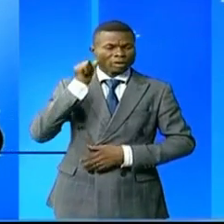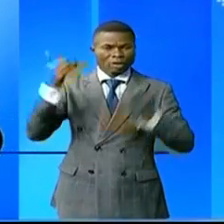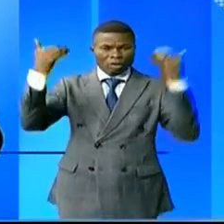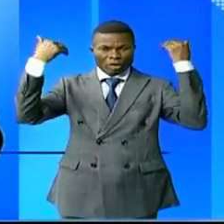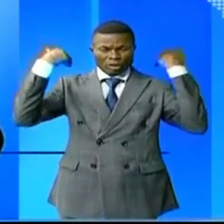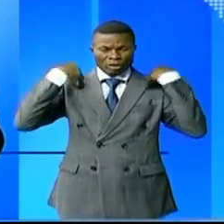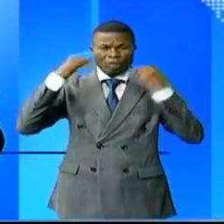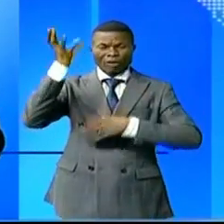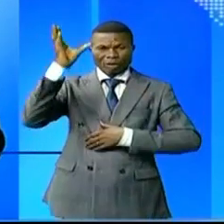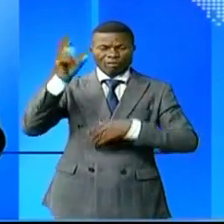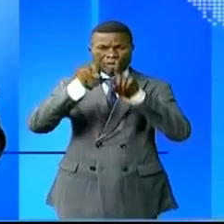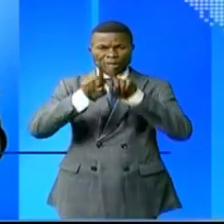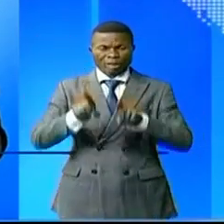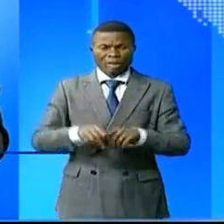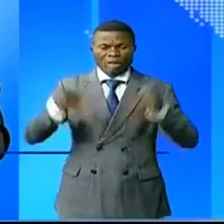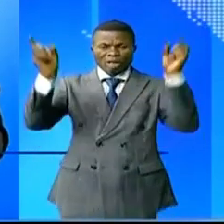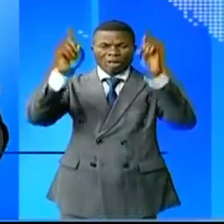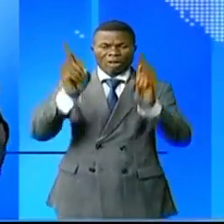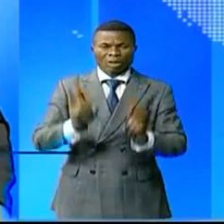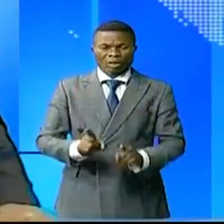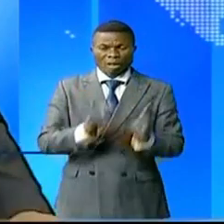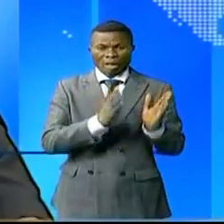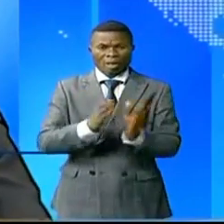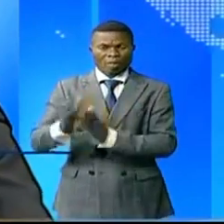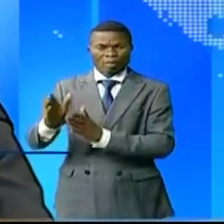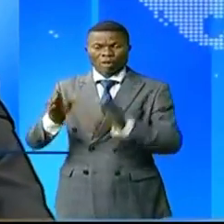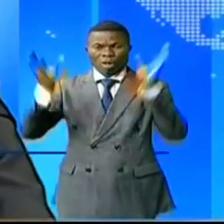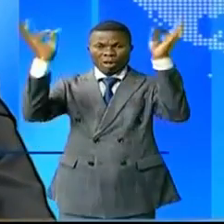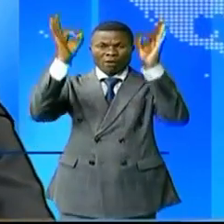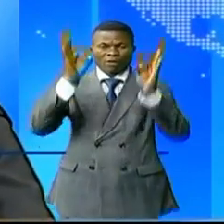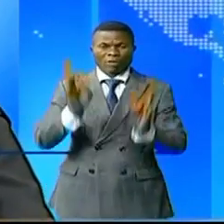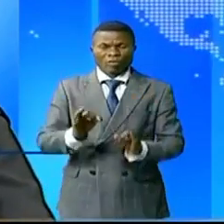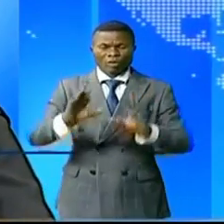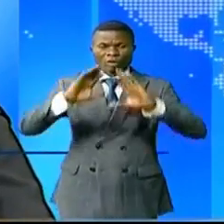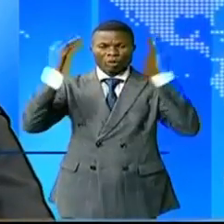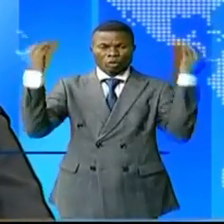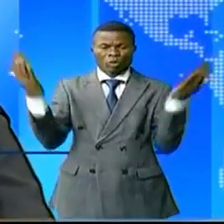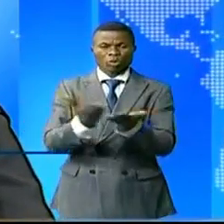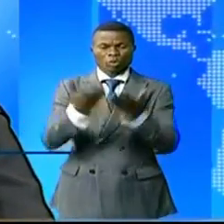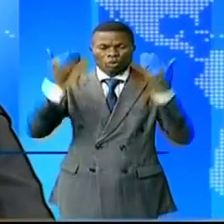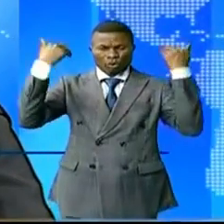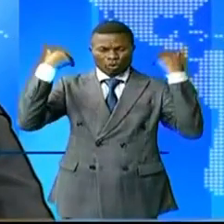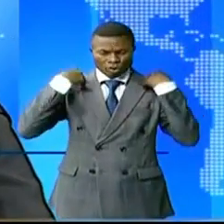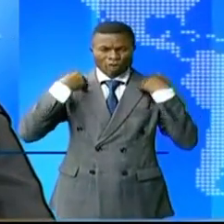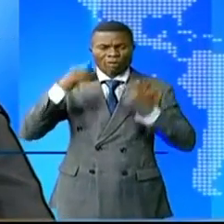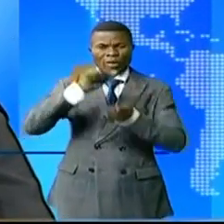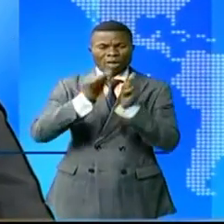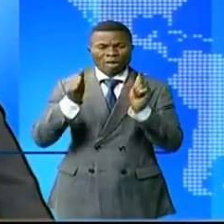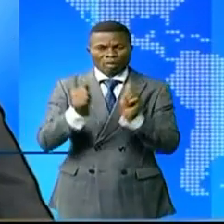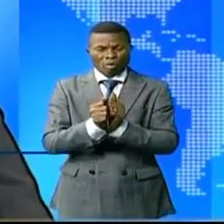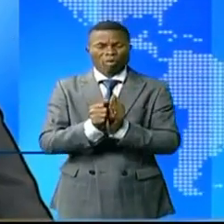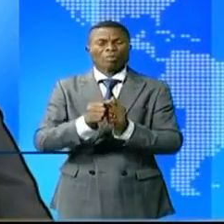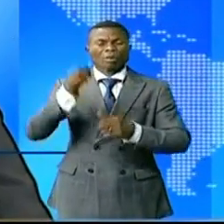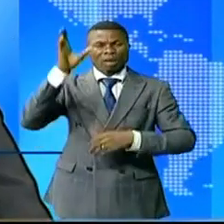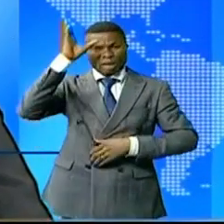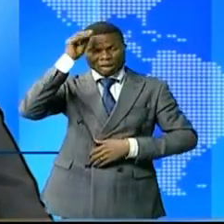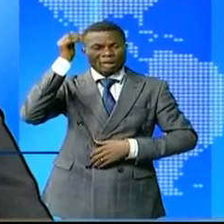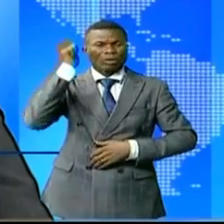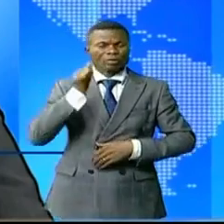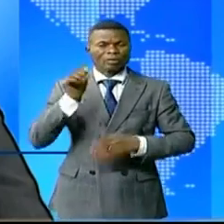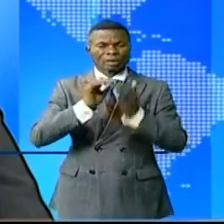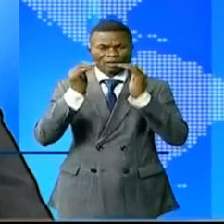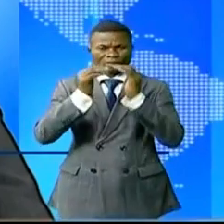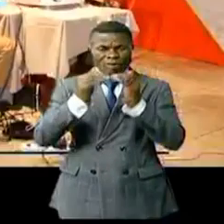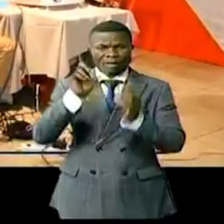RDC et ceux de l'Afrique, aussi en prévision du forum de chefs coutumiers sur la masculinité positive prévu le 25 novembre à